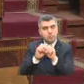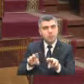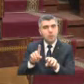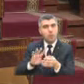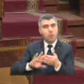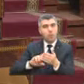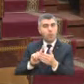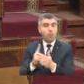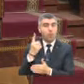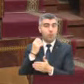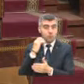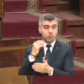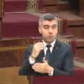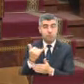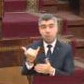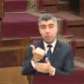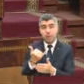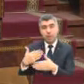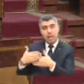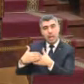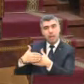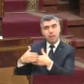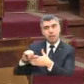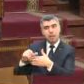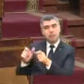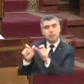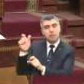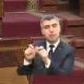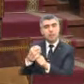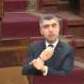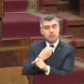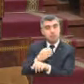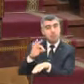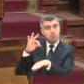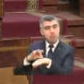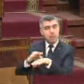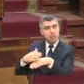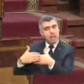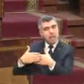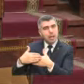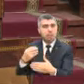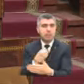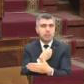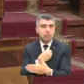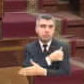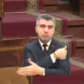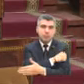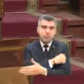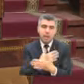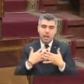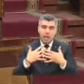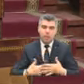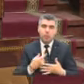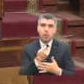إنجاحه هو تقريب الصحة من المواطن، بمعنى اللي مريض يلقى حداه الطبيب والفرملي والراديو